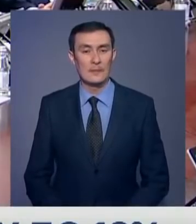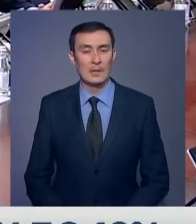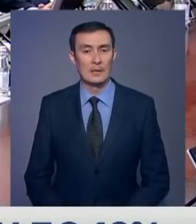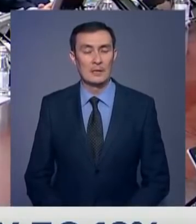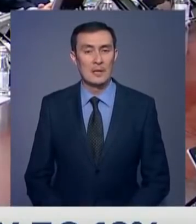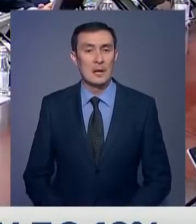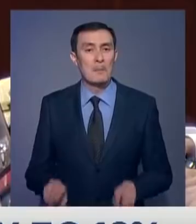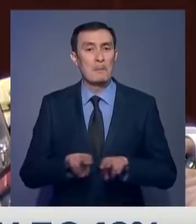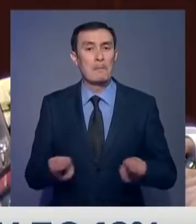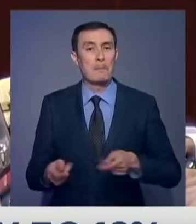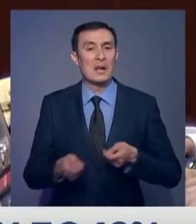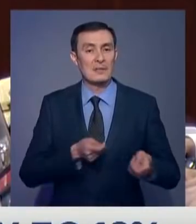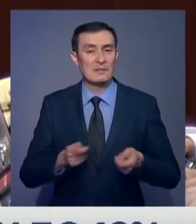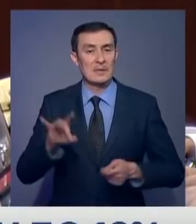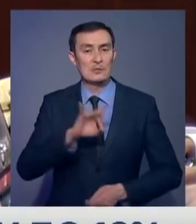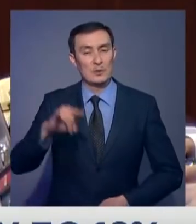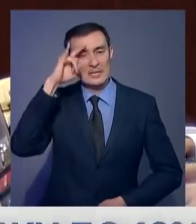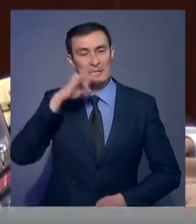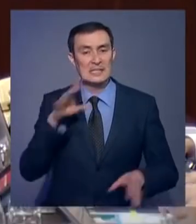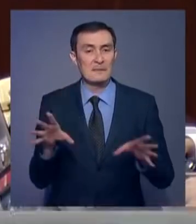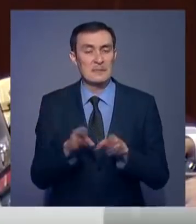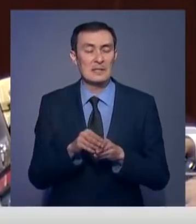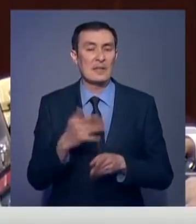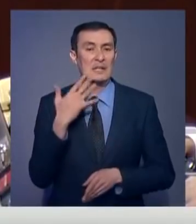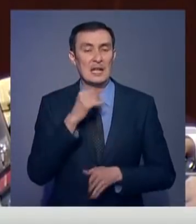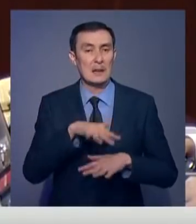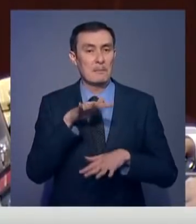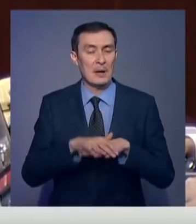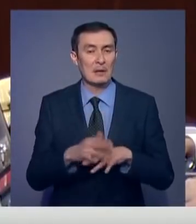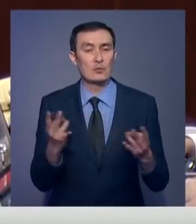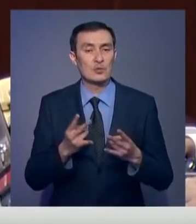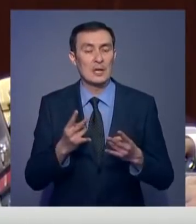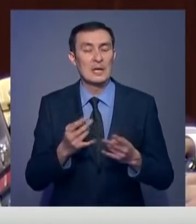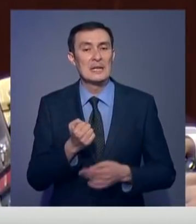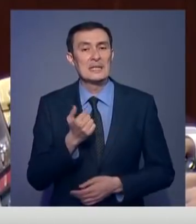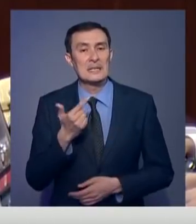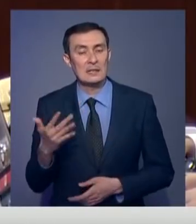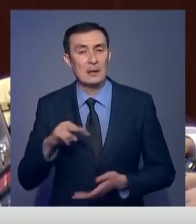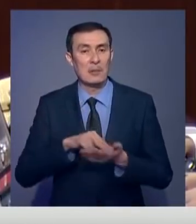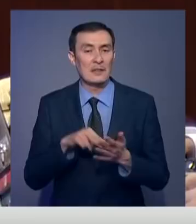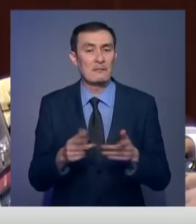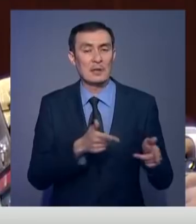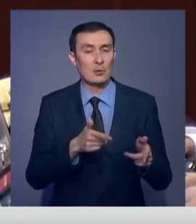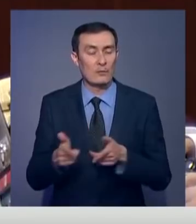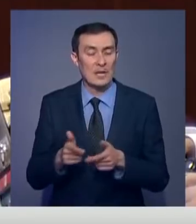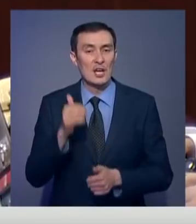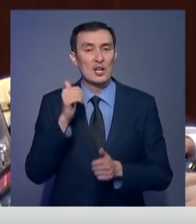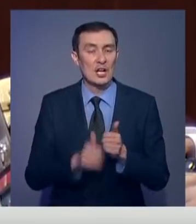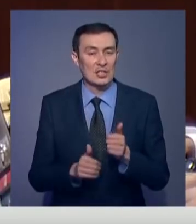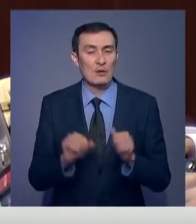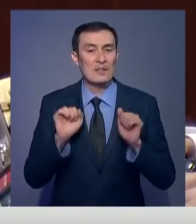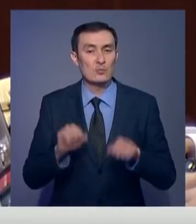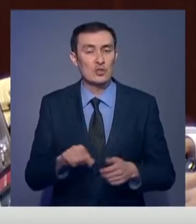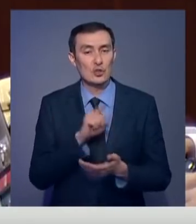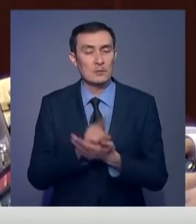Правительством Республики Казахстан совместно с Национальным банком разработан несколько вариантов дальнейшего развития событий. Каждый из вариантов